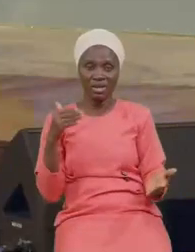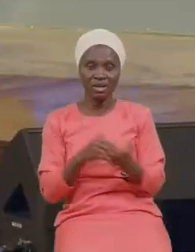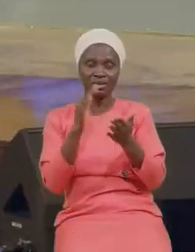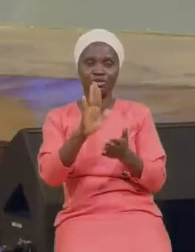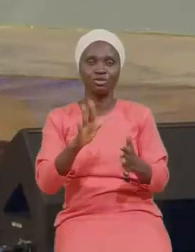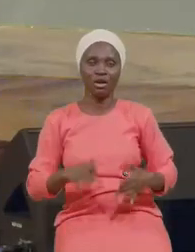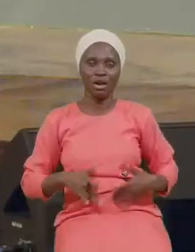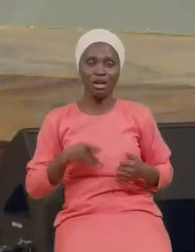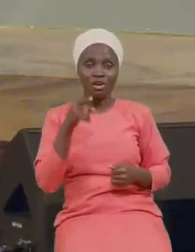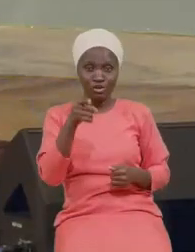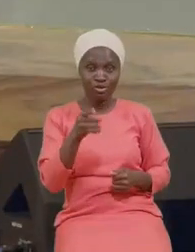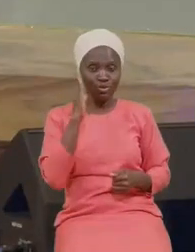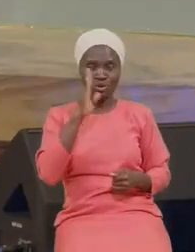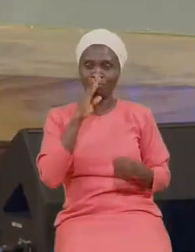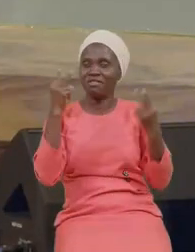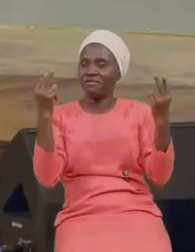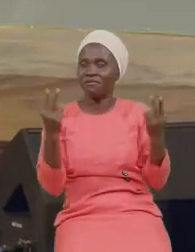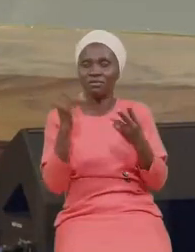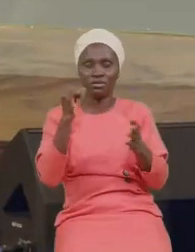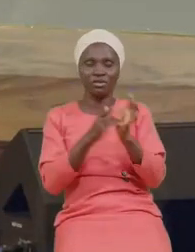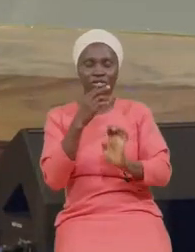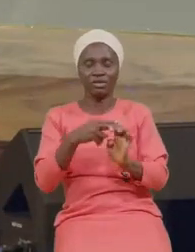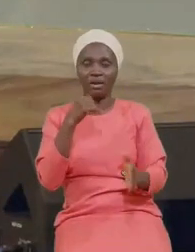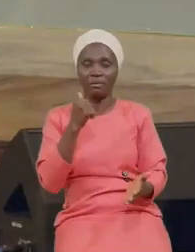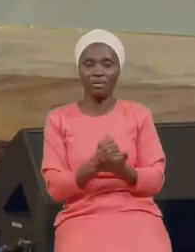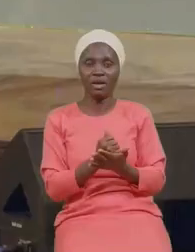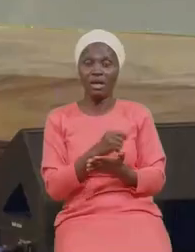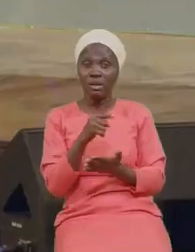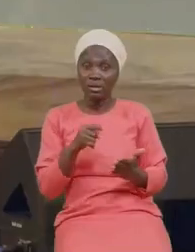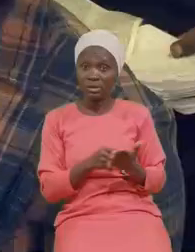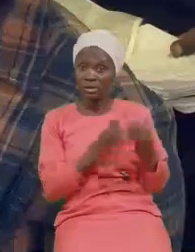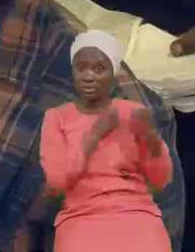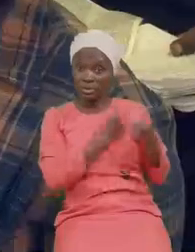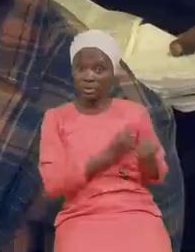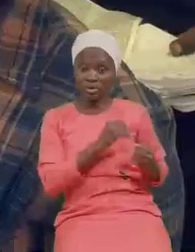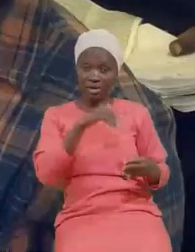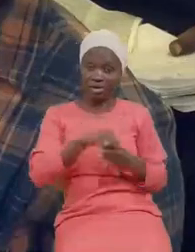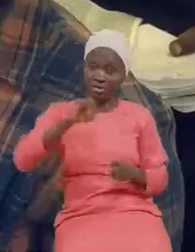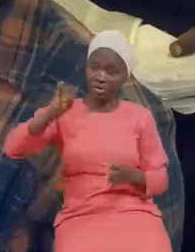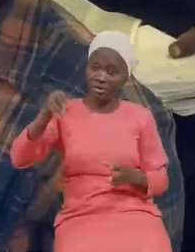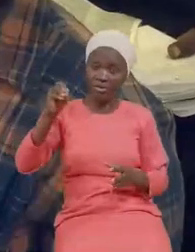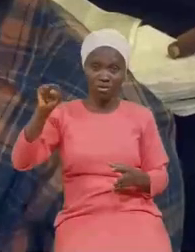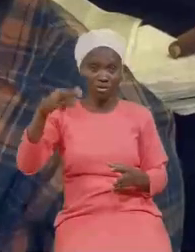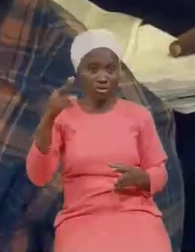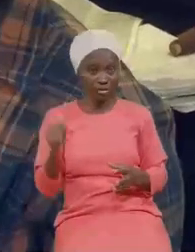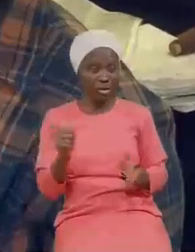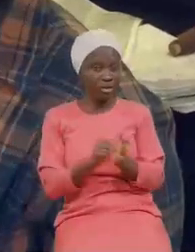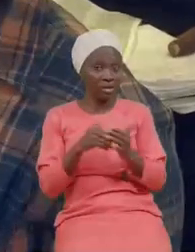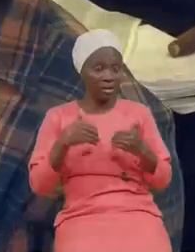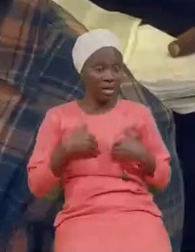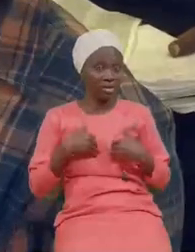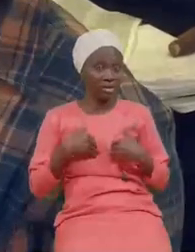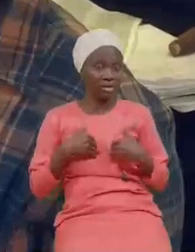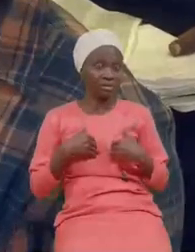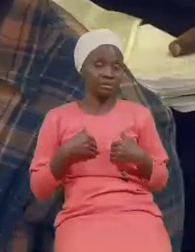victorieux ce courage en Jésus qui est tranquille et